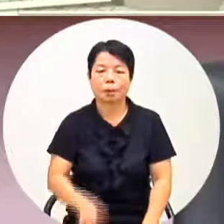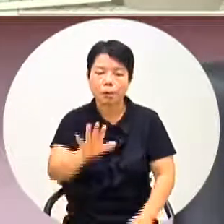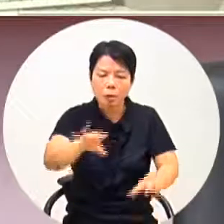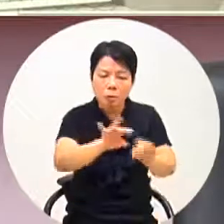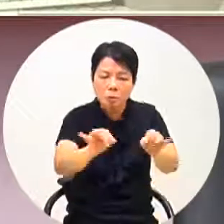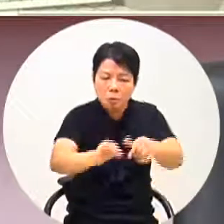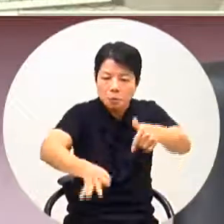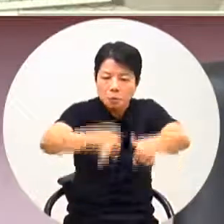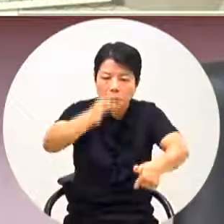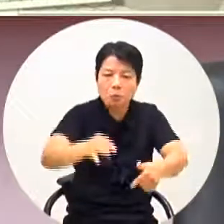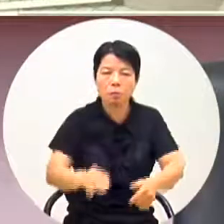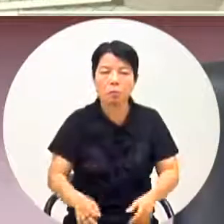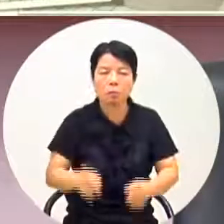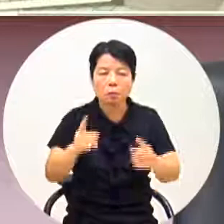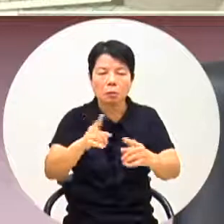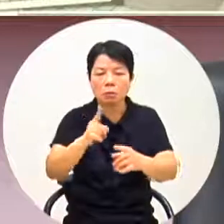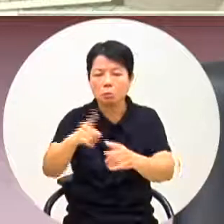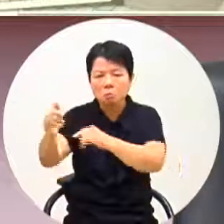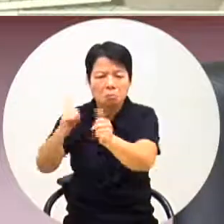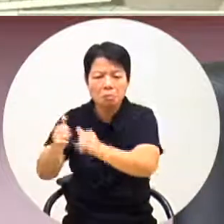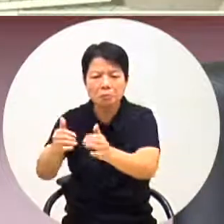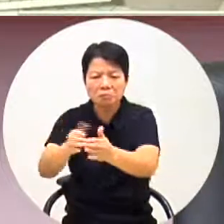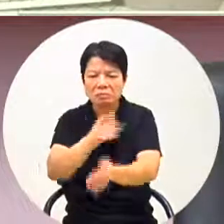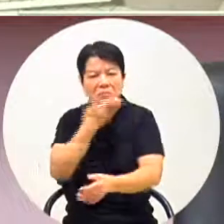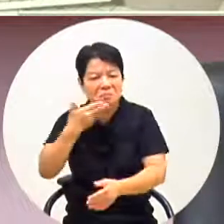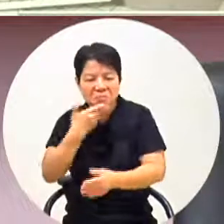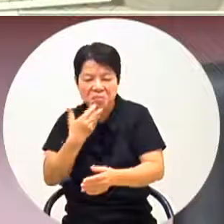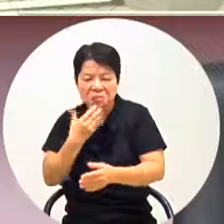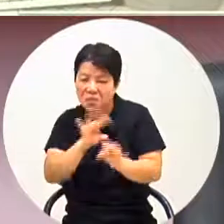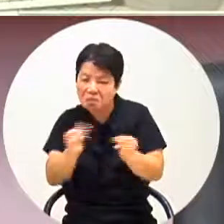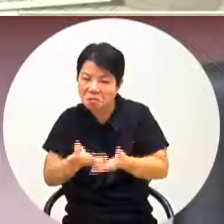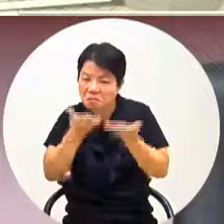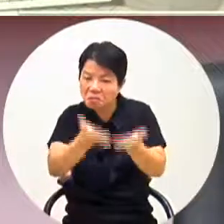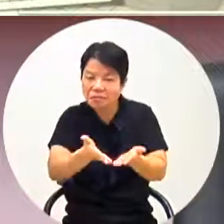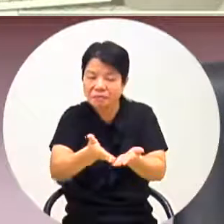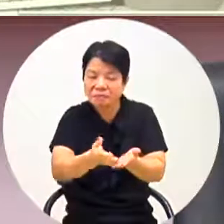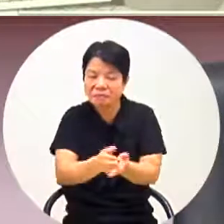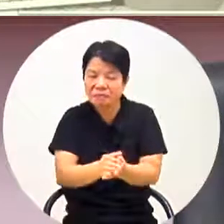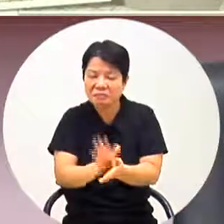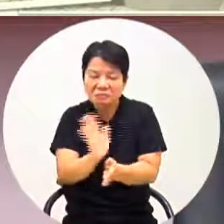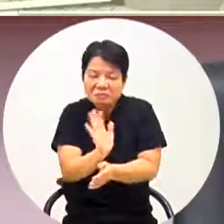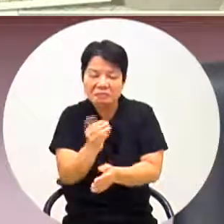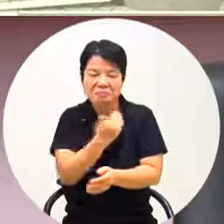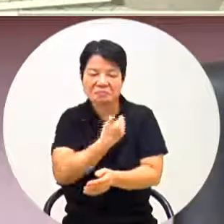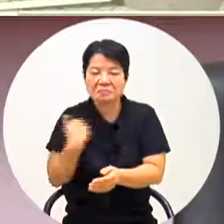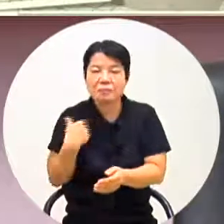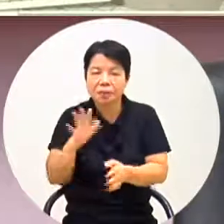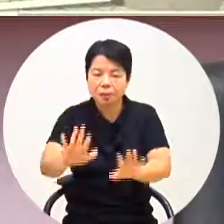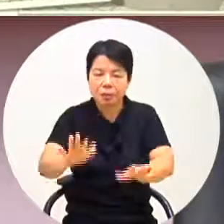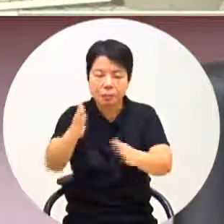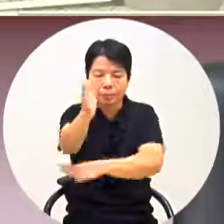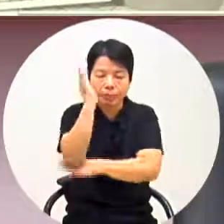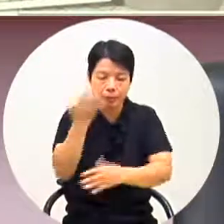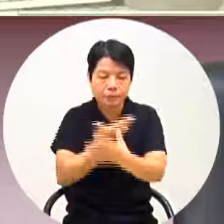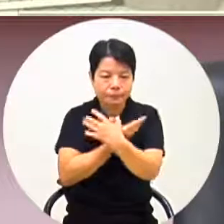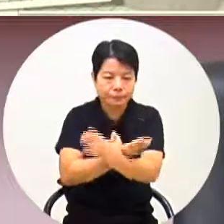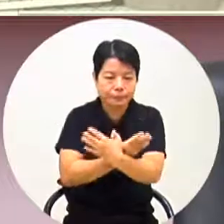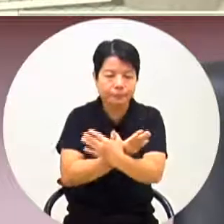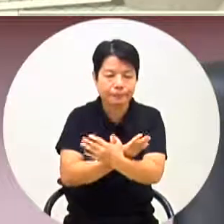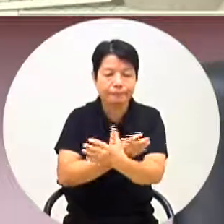人民不可能拿自己的土地来做一个开放的一个空间，于是呢，政府就用奖励的方式呢，让这